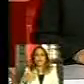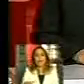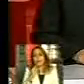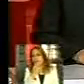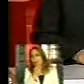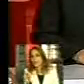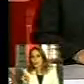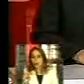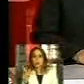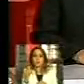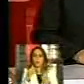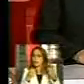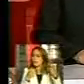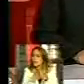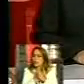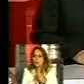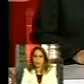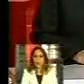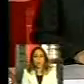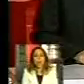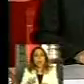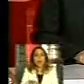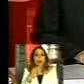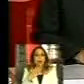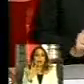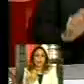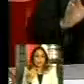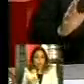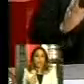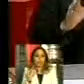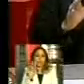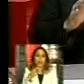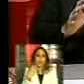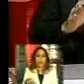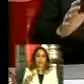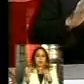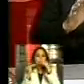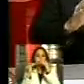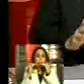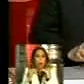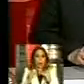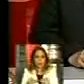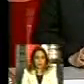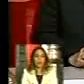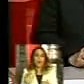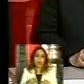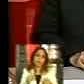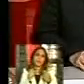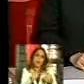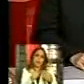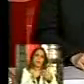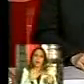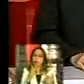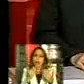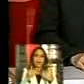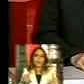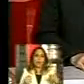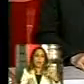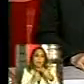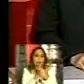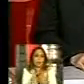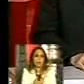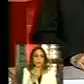שקל כגבול, אחר כך דיברו על 3 ועכשיו 2.5. אפשר להתווכח על הגבול הזה, אפשר להתווכח. אבל